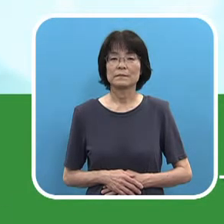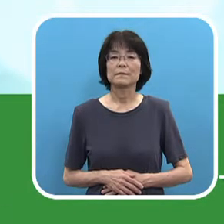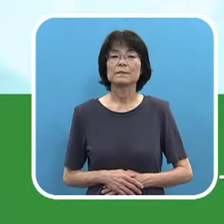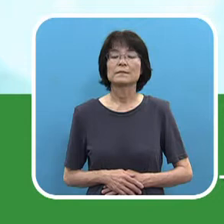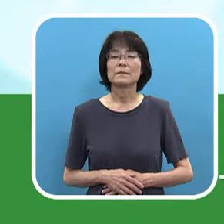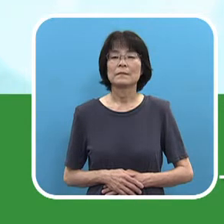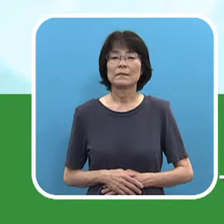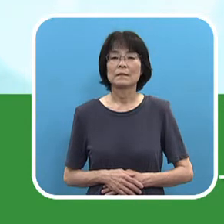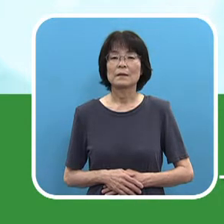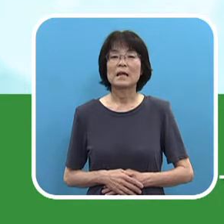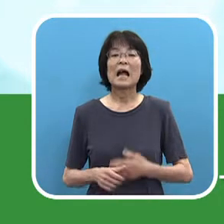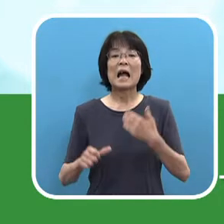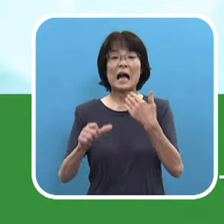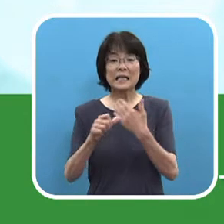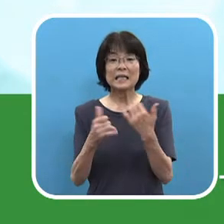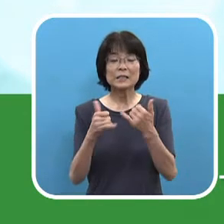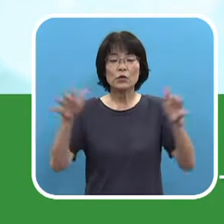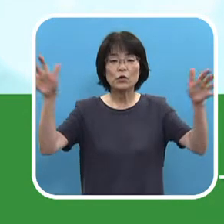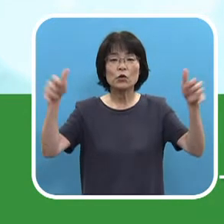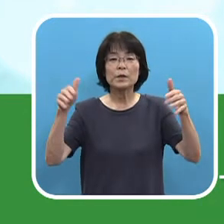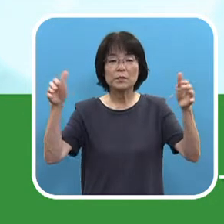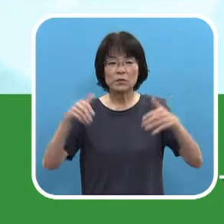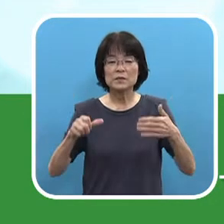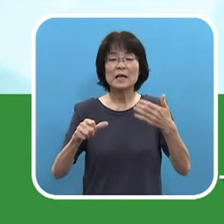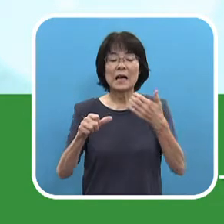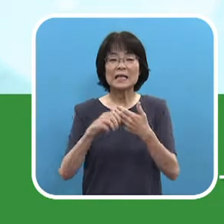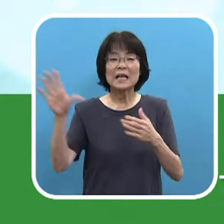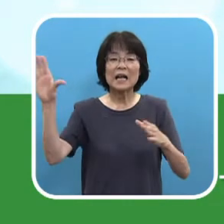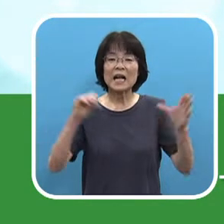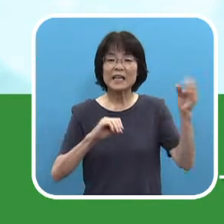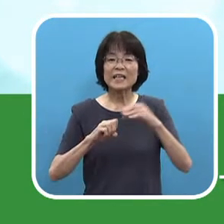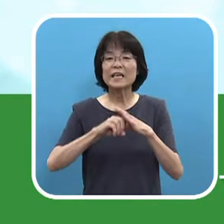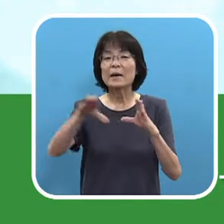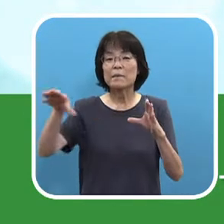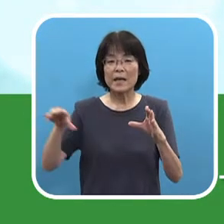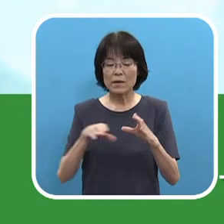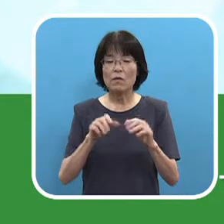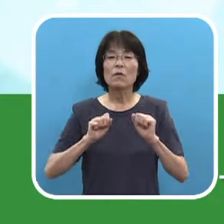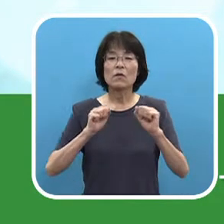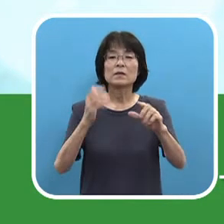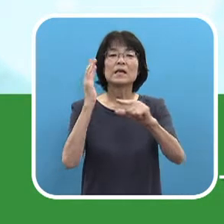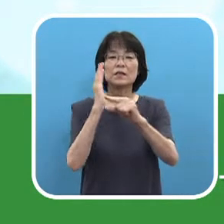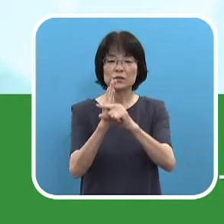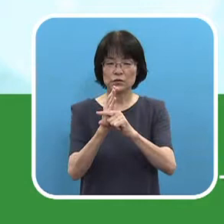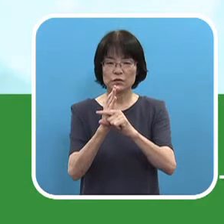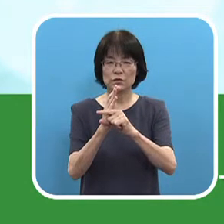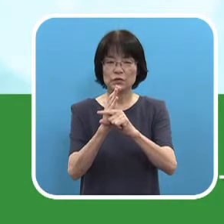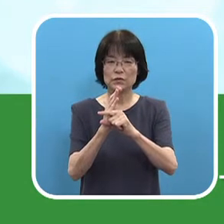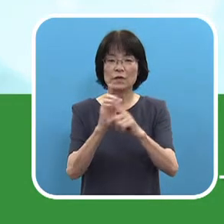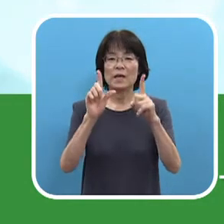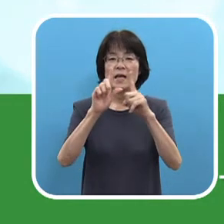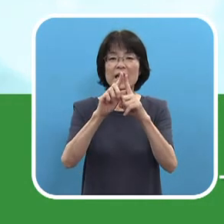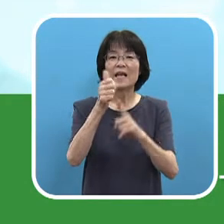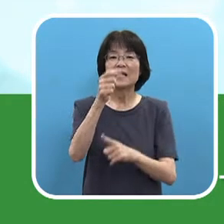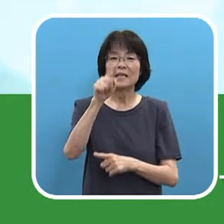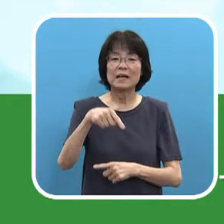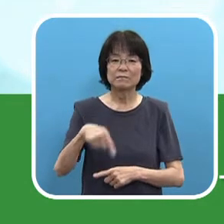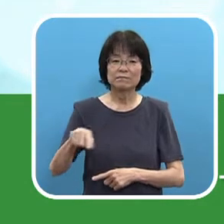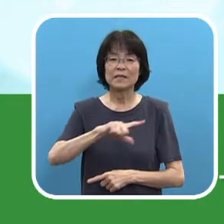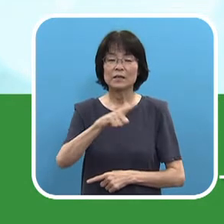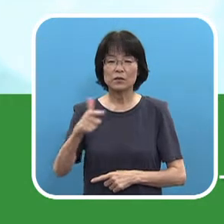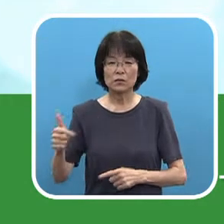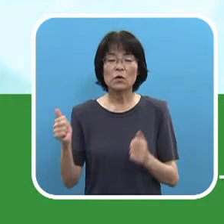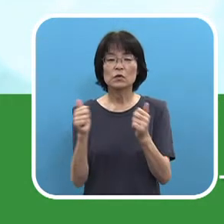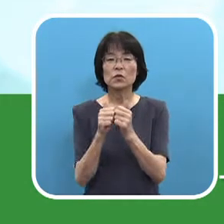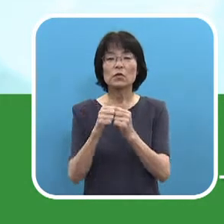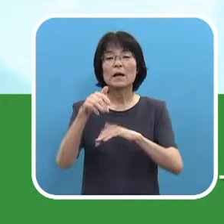県では秋田に人を呼び戻す秋田回帰キャンペーンを現在展開中です。A ターンや移